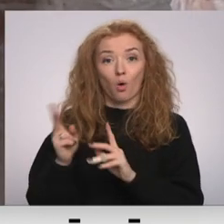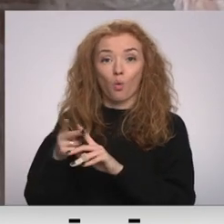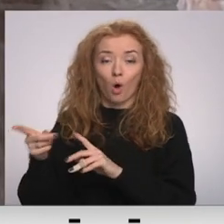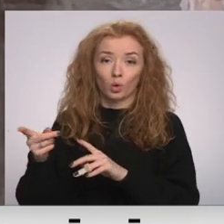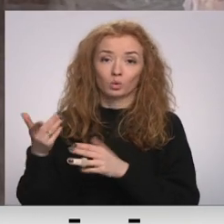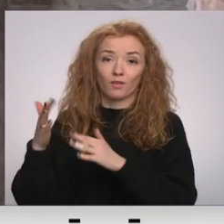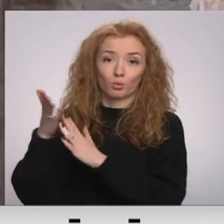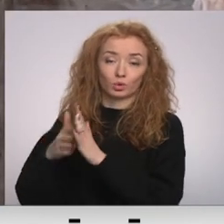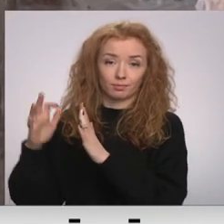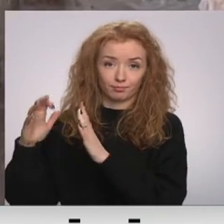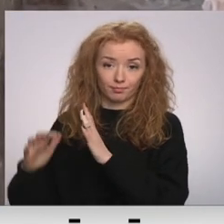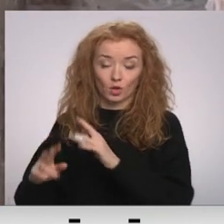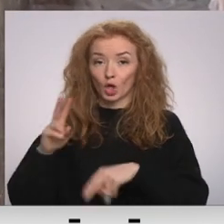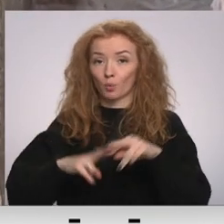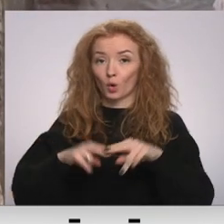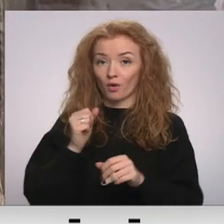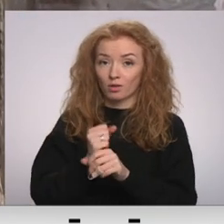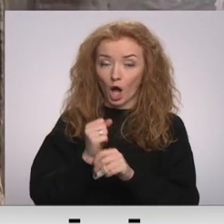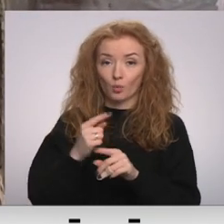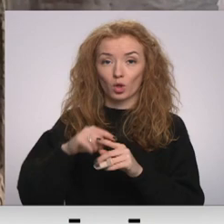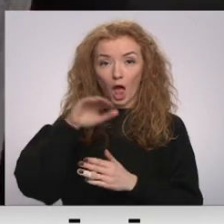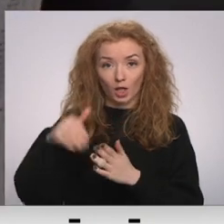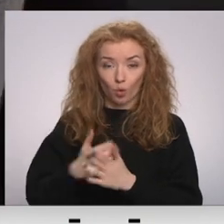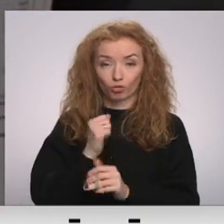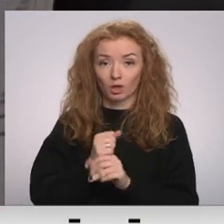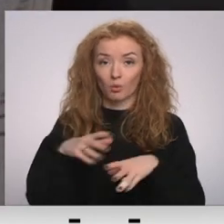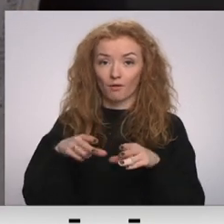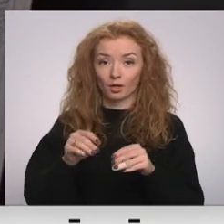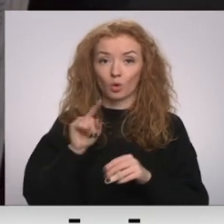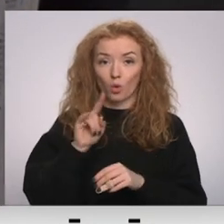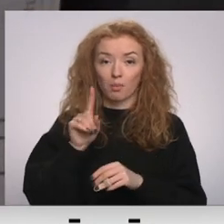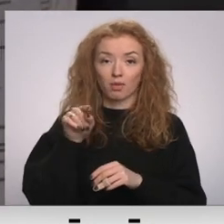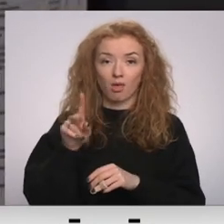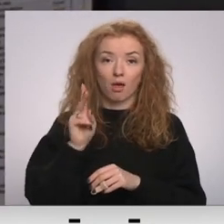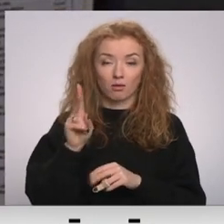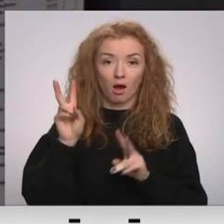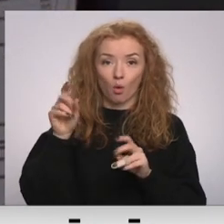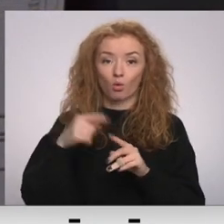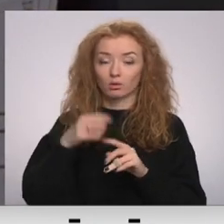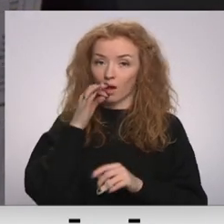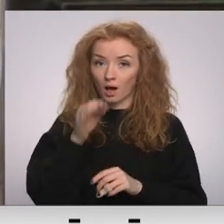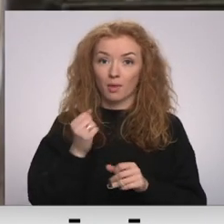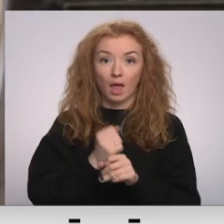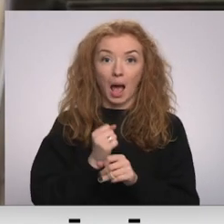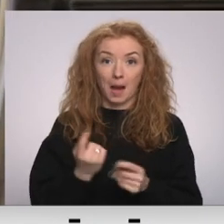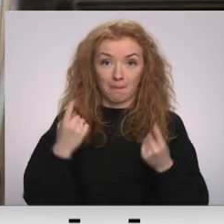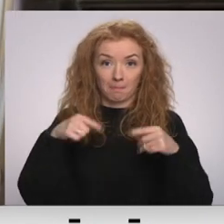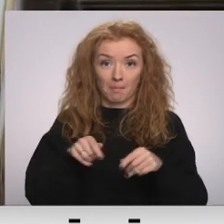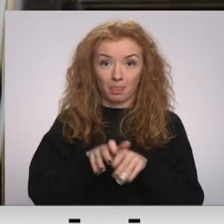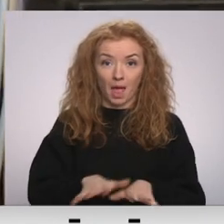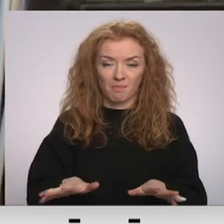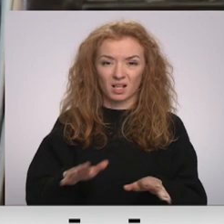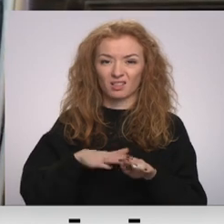upurēt. Būvdarbus un senu ēku fasāžu atjaunošanu veic uzņēmums UPTK, kas atzīst, ka darbi tagad pandēmijas laikā